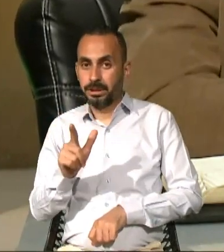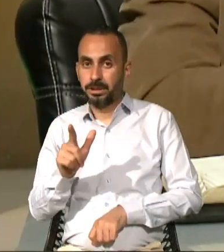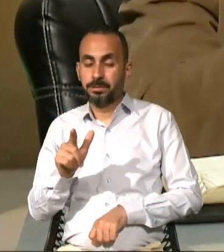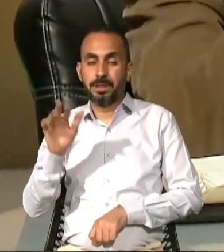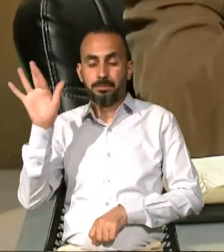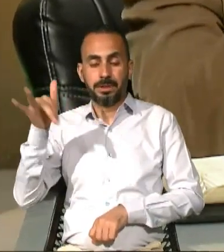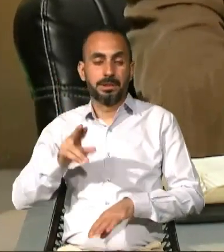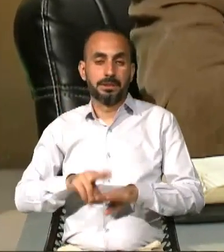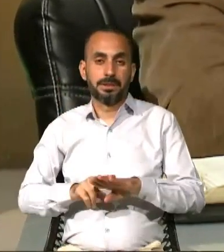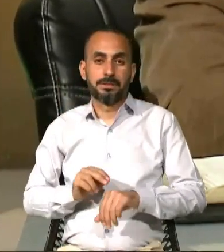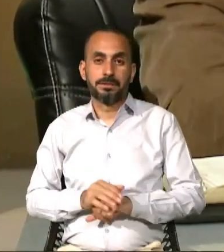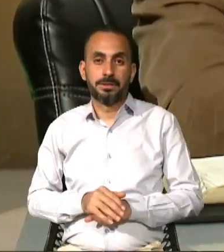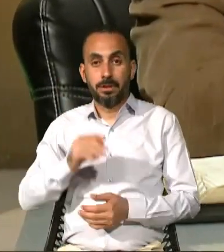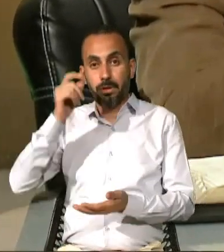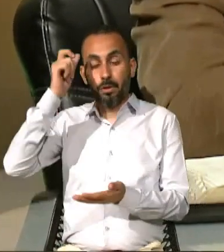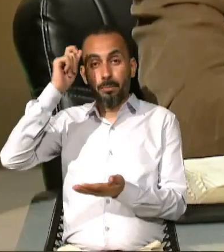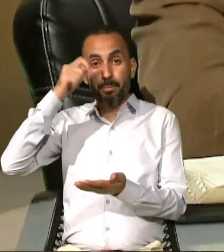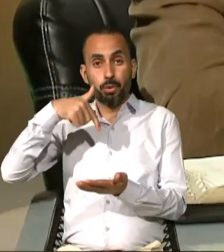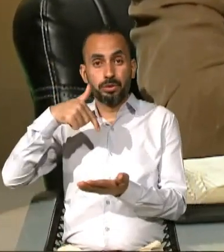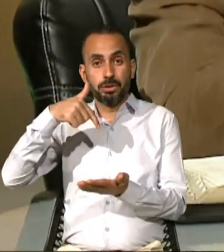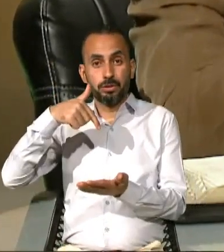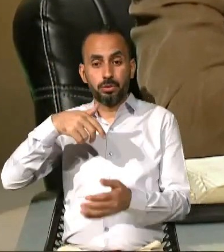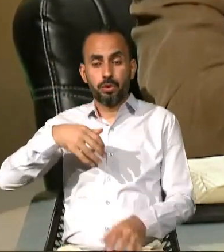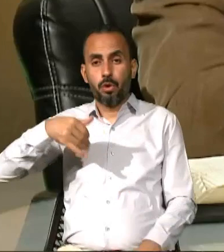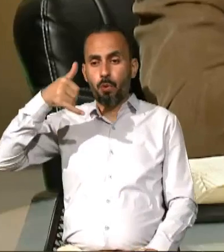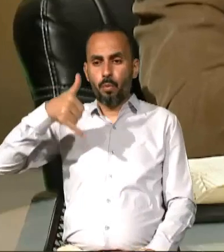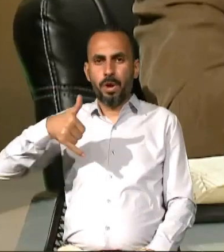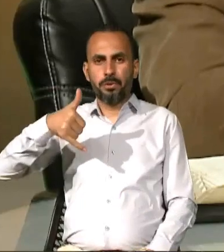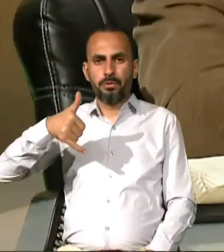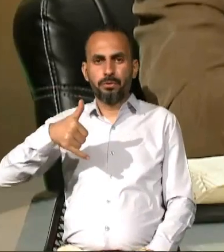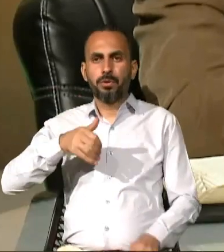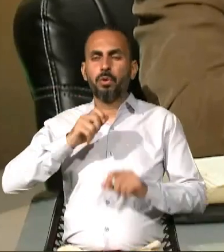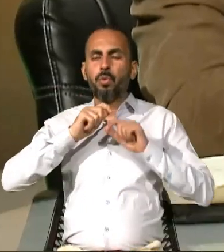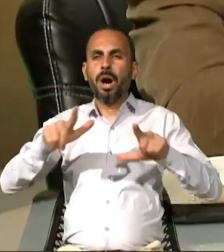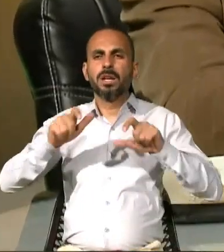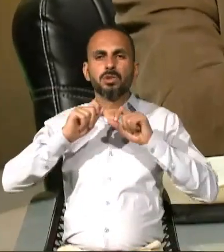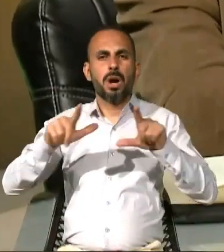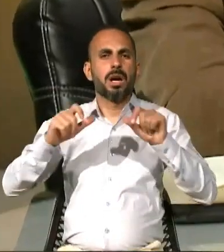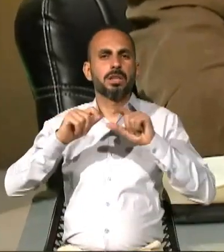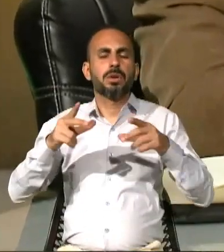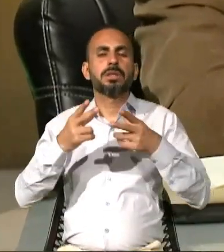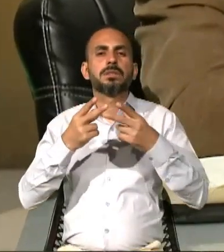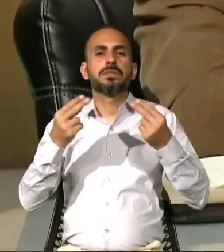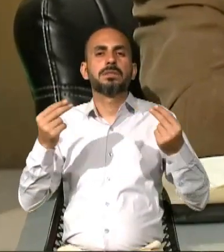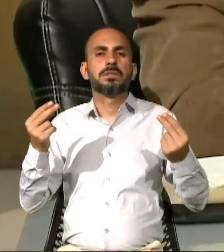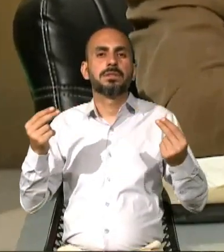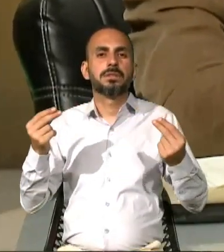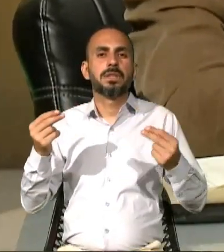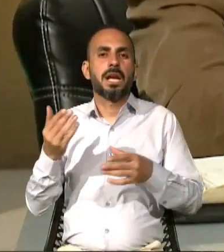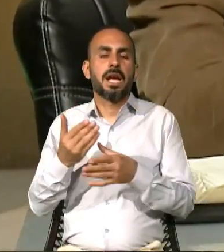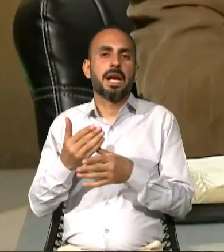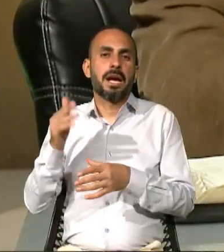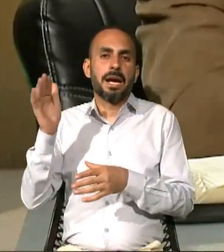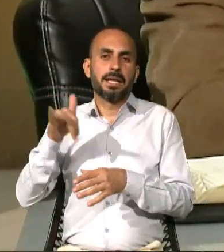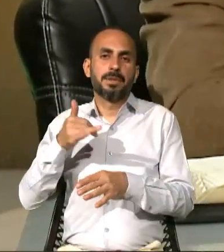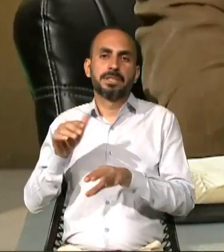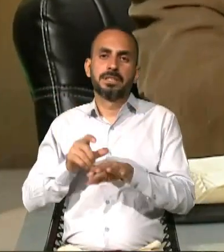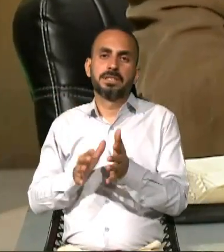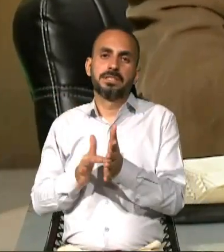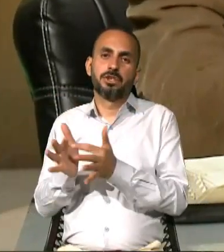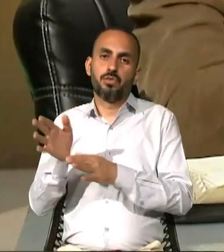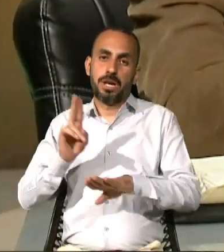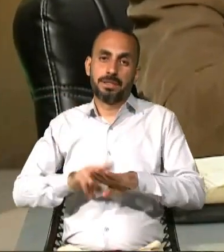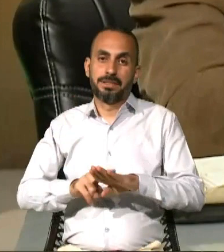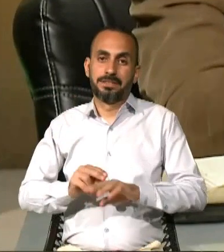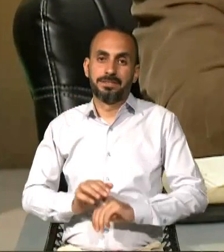مجيء المسيح بولس الرسول وقف واتكلم كتير قوي عن المجيء بالذات في تسالونيك الأولى 4 تسالونيك الثانية